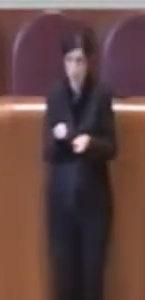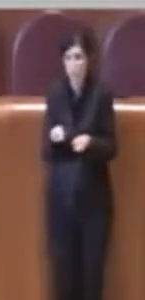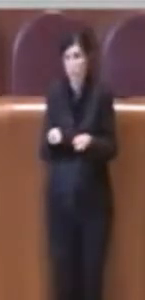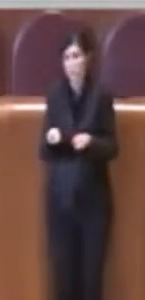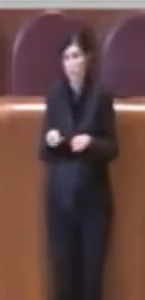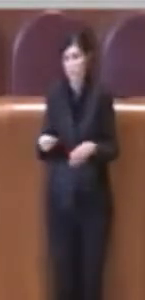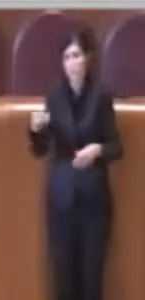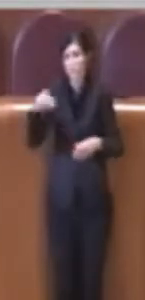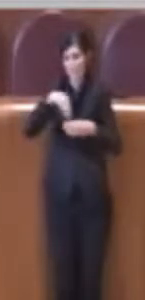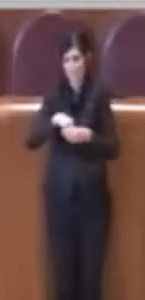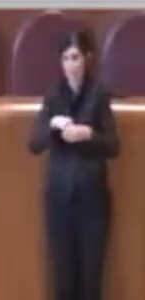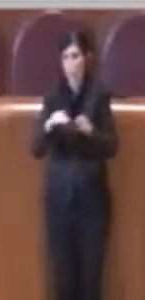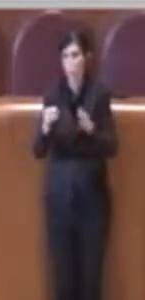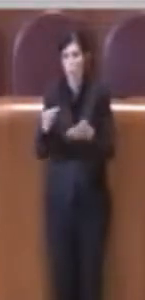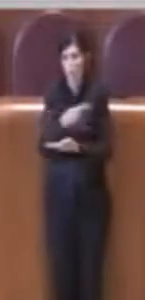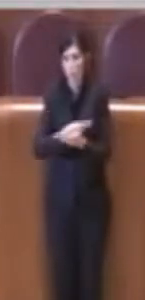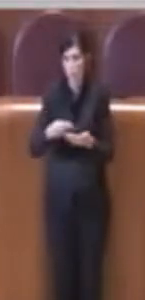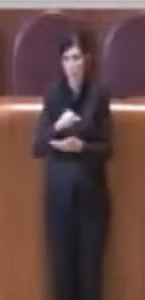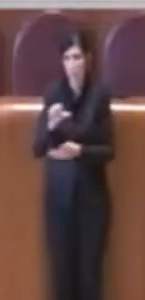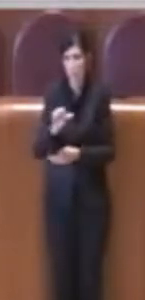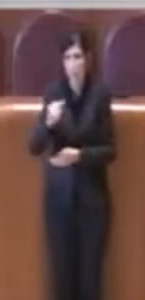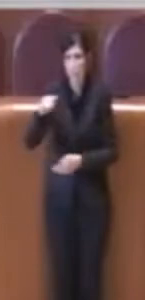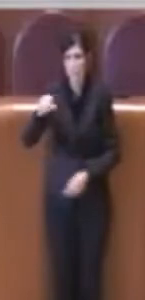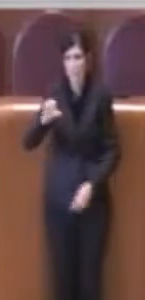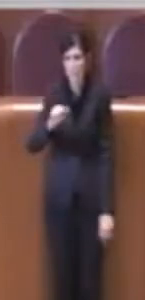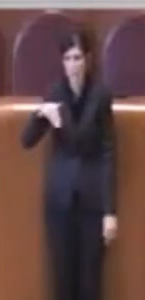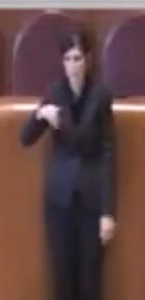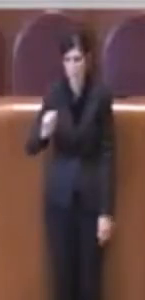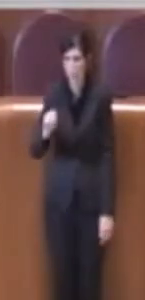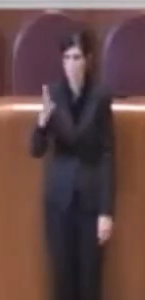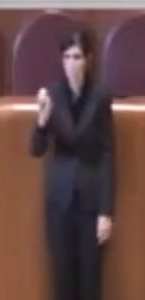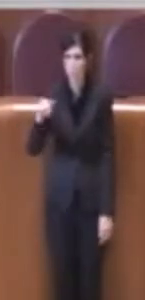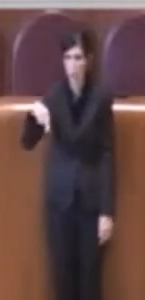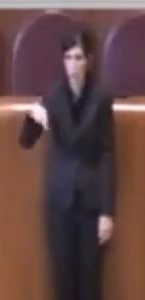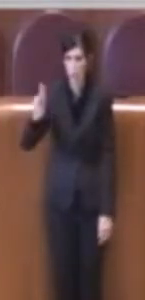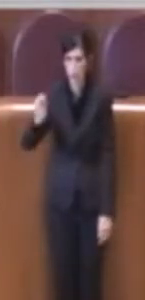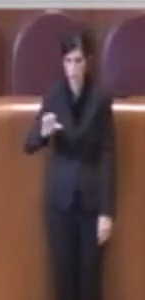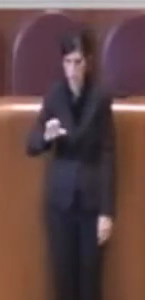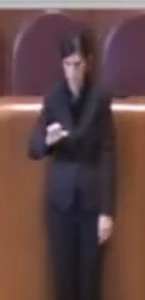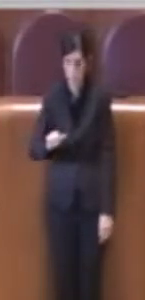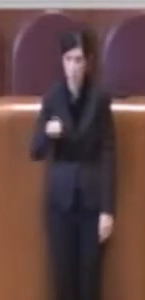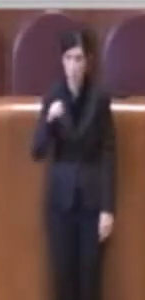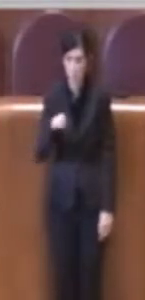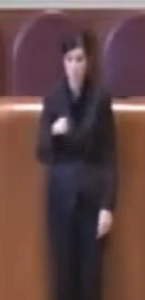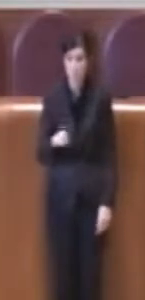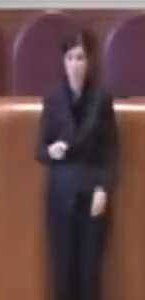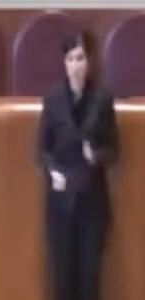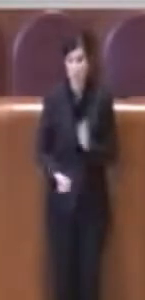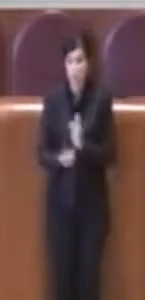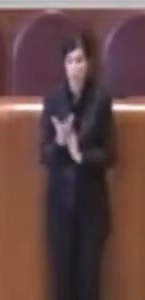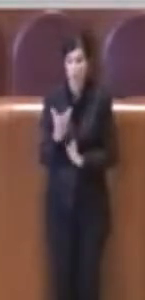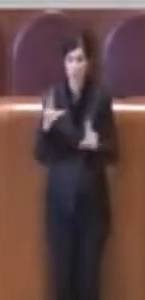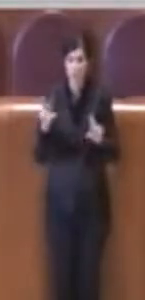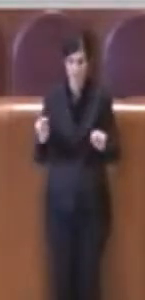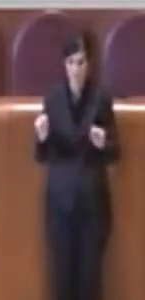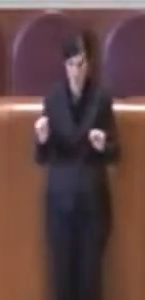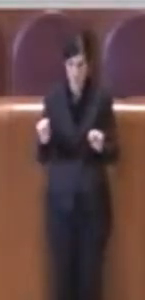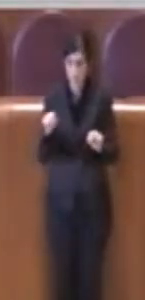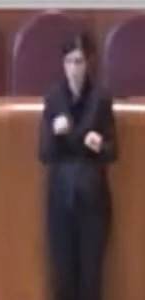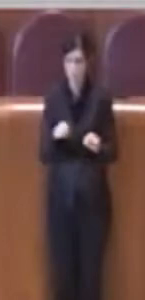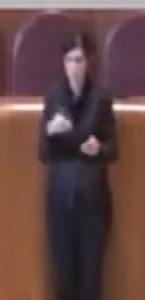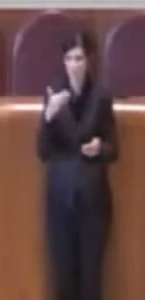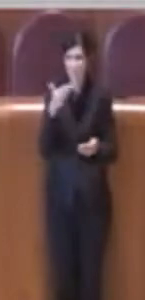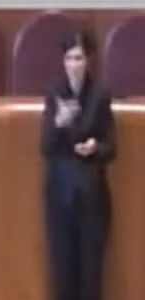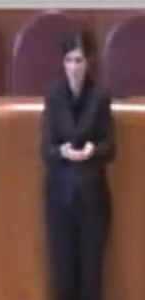sisma bonus. Queste sono alcune delle grandi innovazioni che portiamo con questa delibera. Questa delibera è la risposta